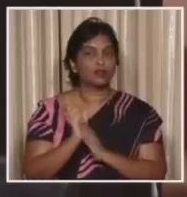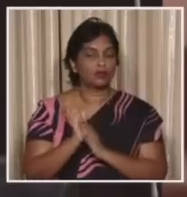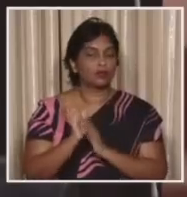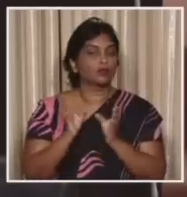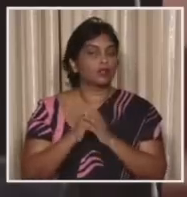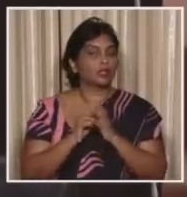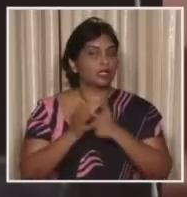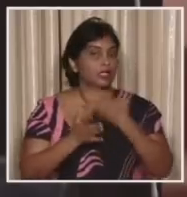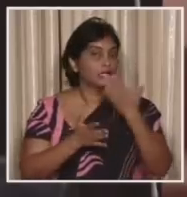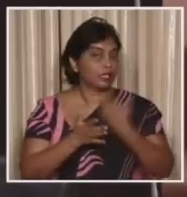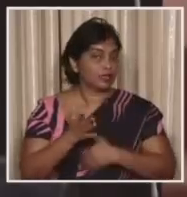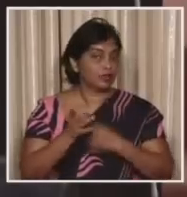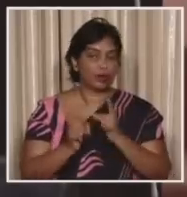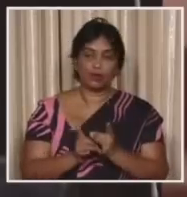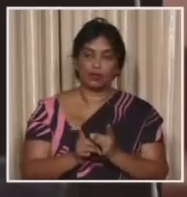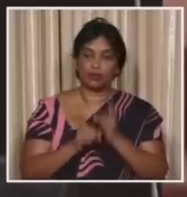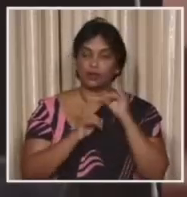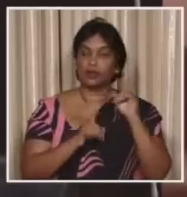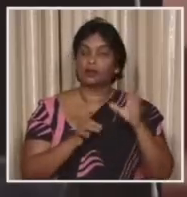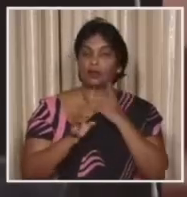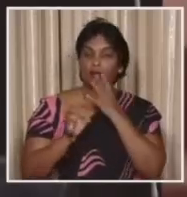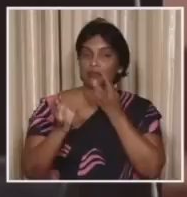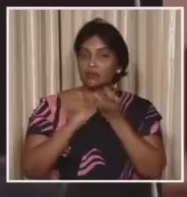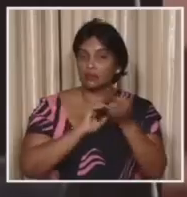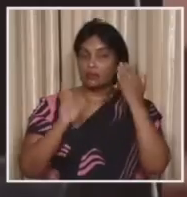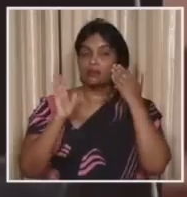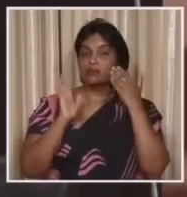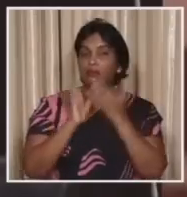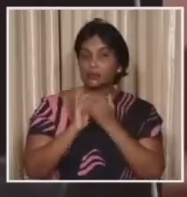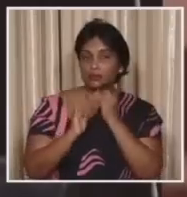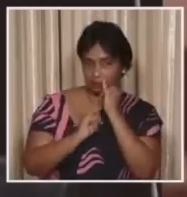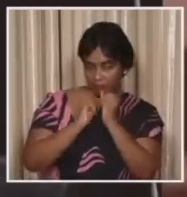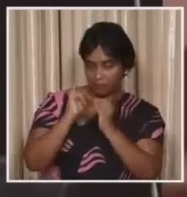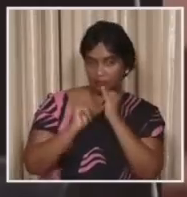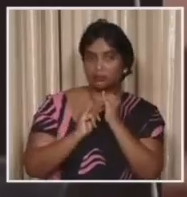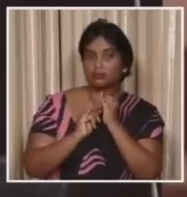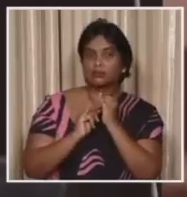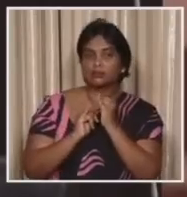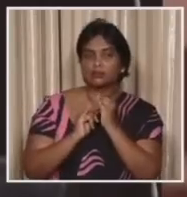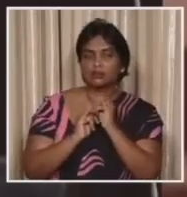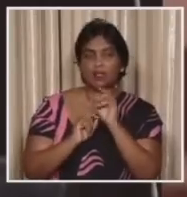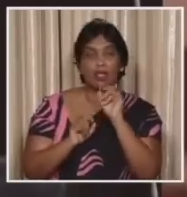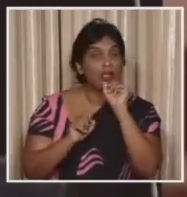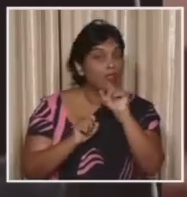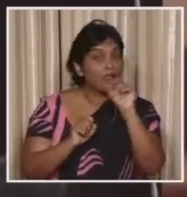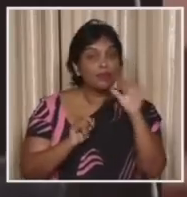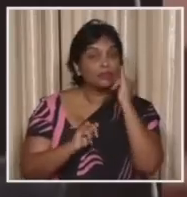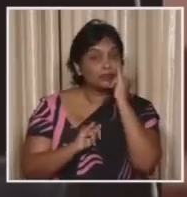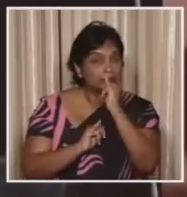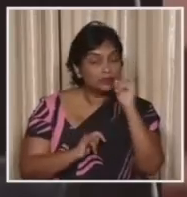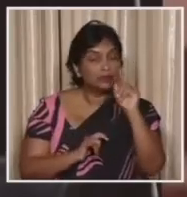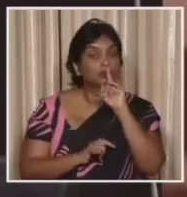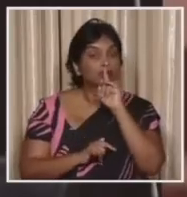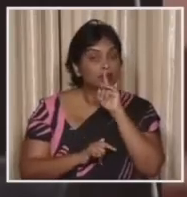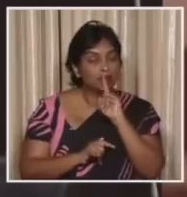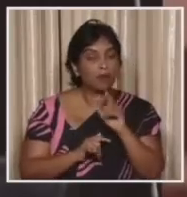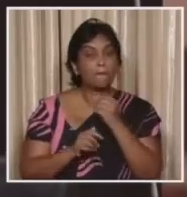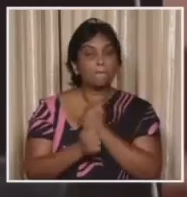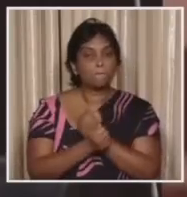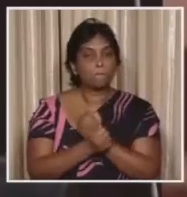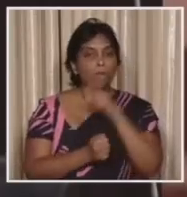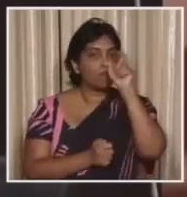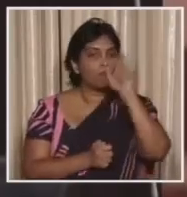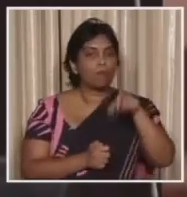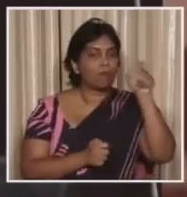sabah warta wanua, ema prahari sambanding chodana illavi. Nam karlane me chodana illavi yati polis